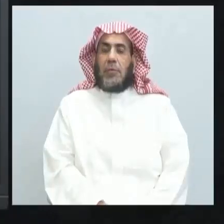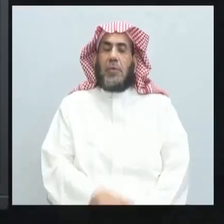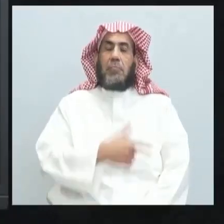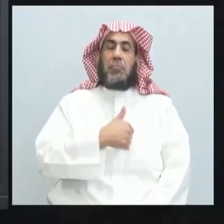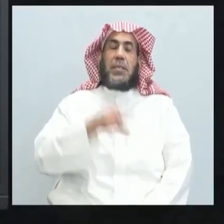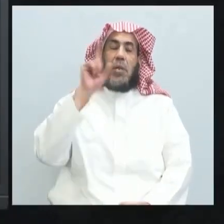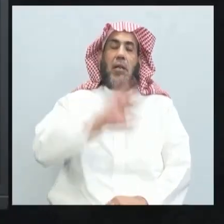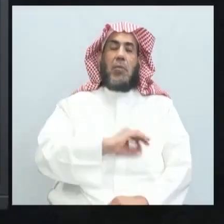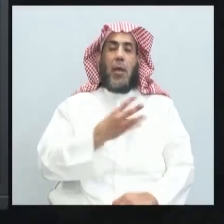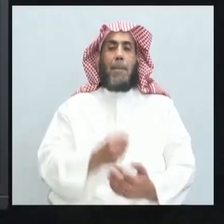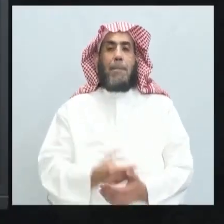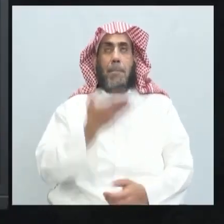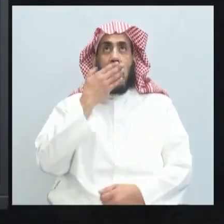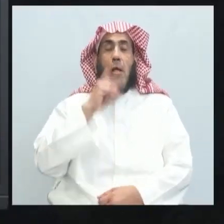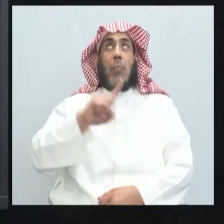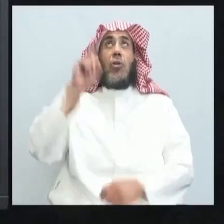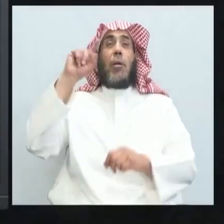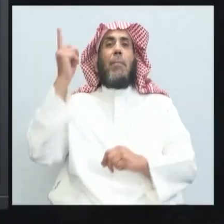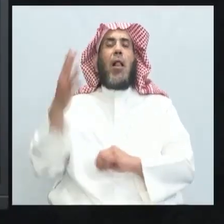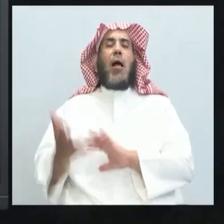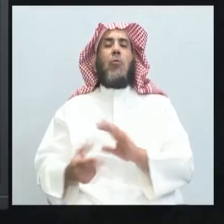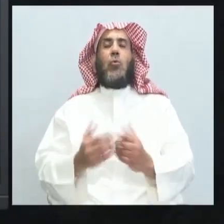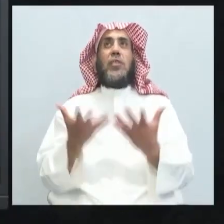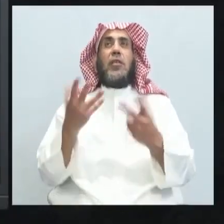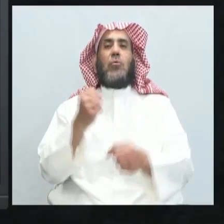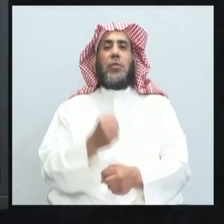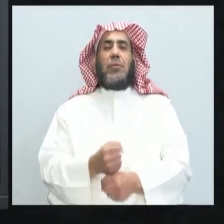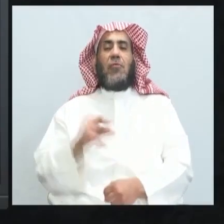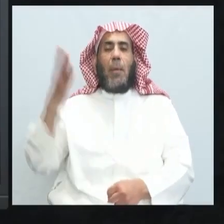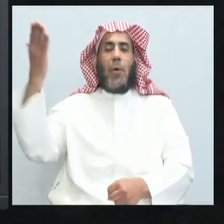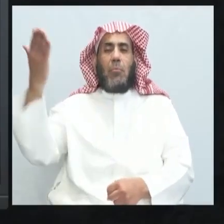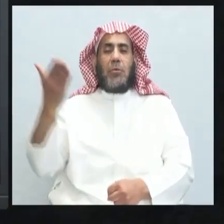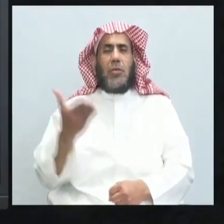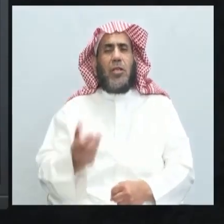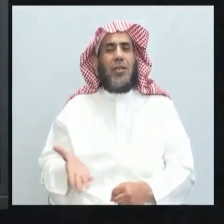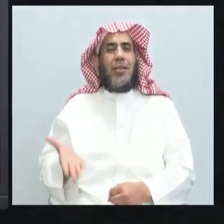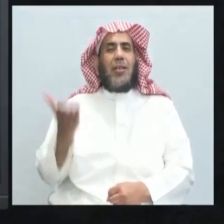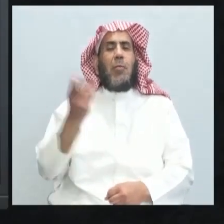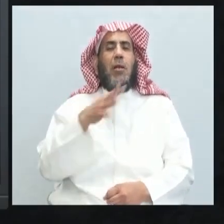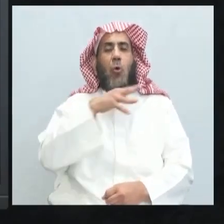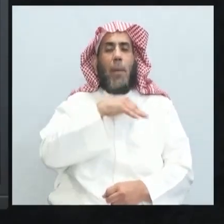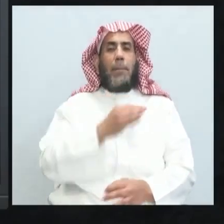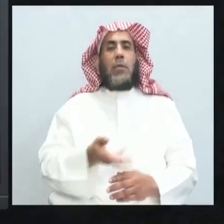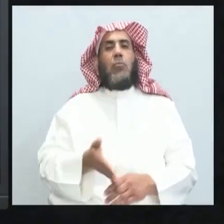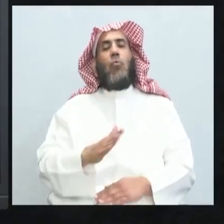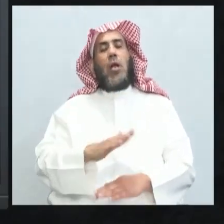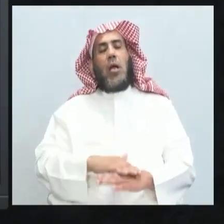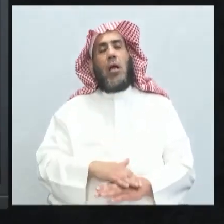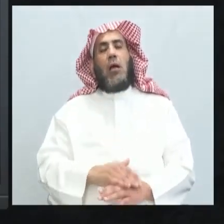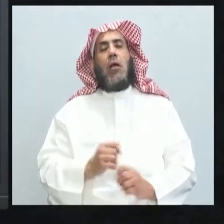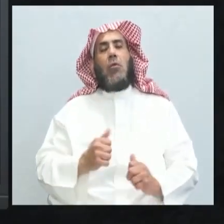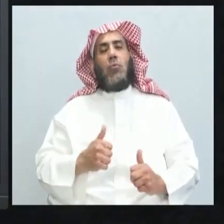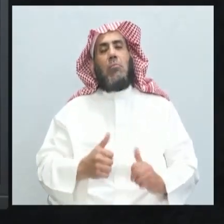بسم الله الرحمن الرحيم الحمد لله رب العالمين والصلاه والسلام على اشرف الانبياء والمرسلين نبينا محمد وعلى